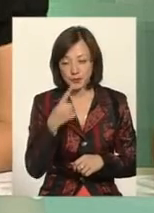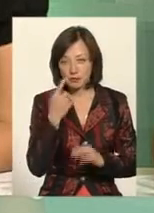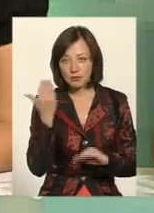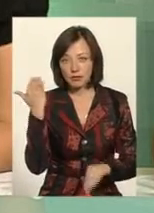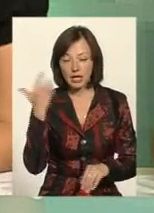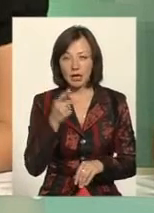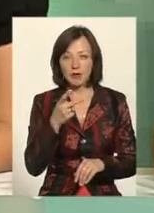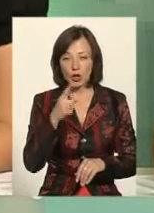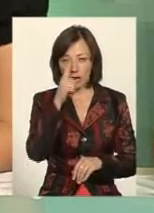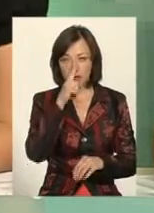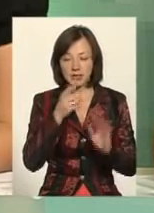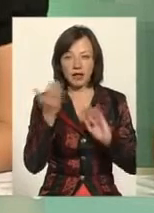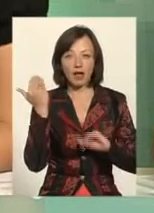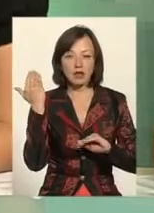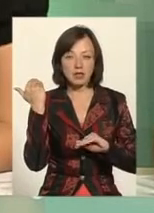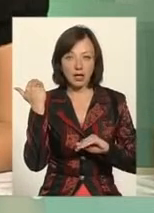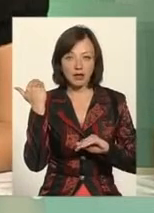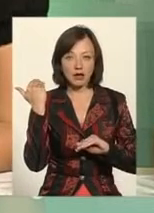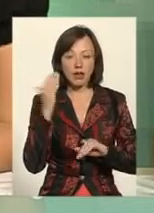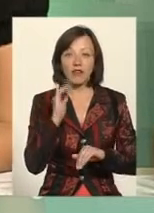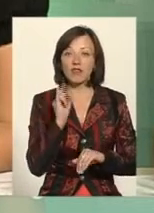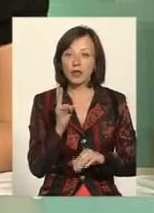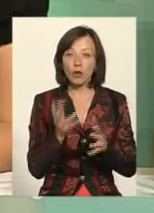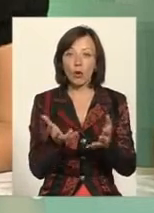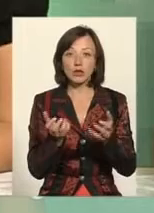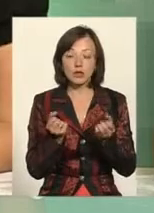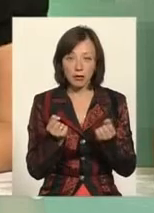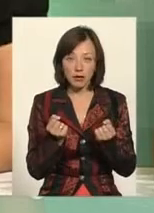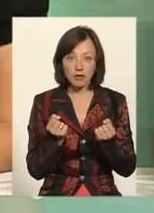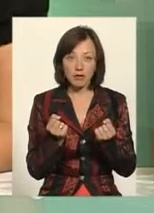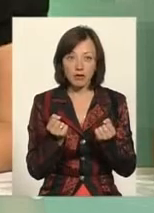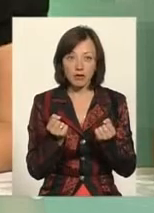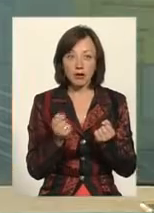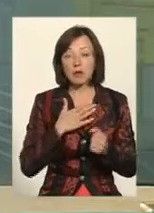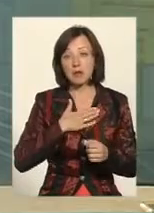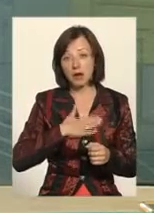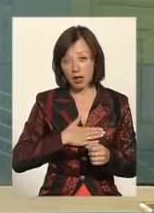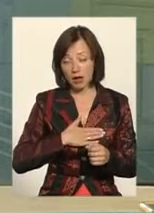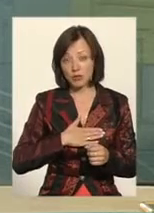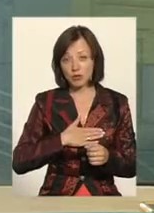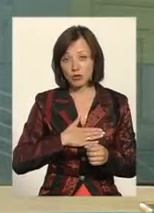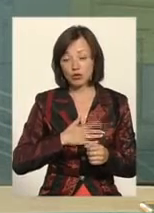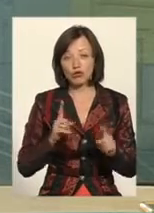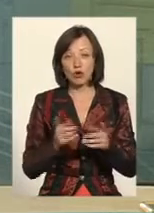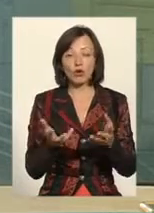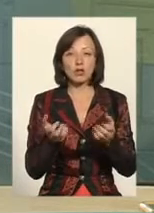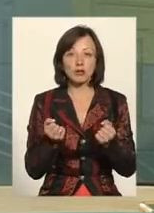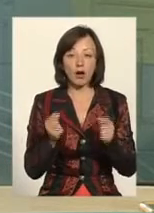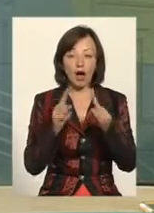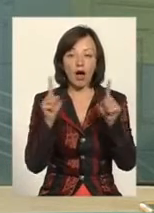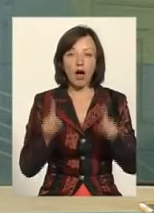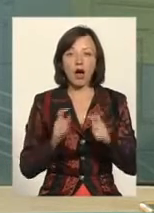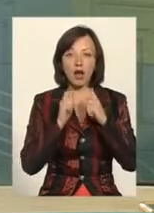півтора місяця назад, як не дивно, він отримав, приємно, що отримав